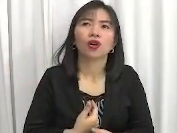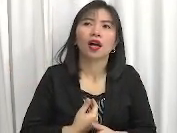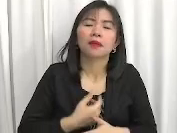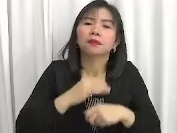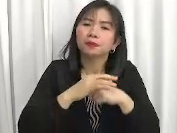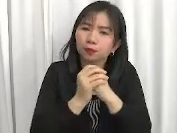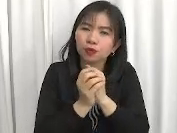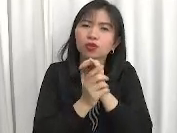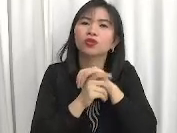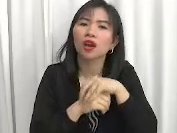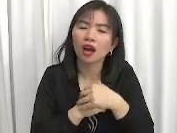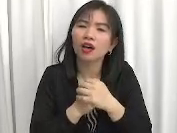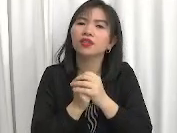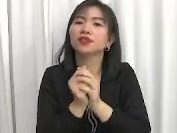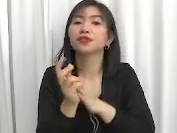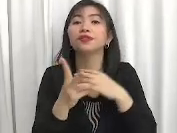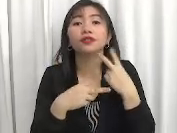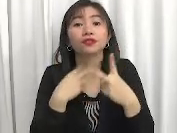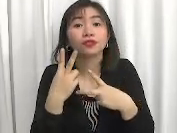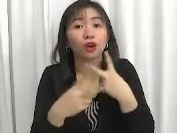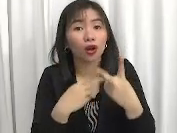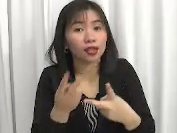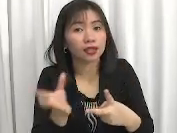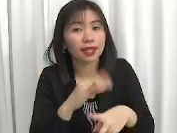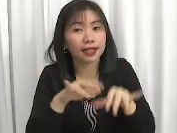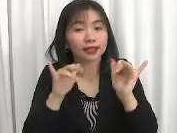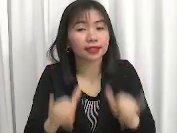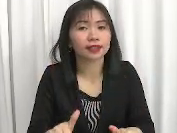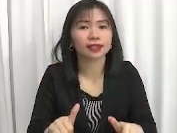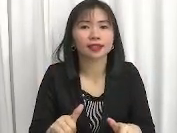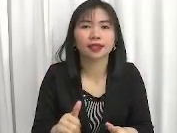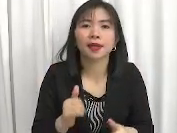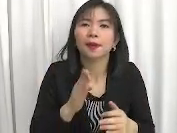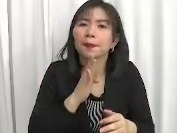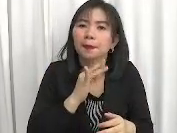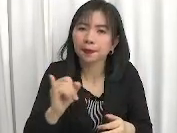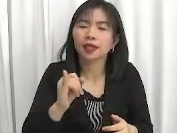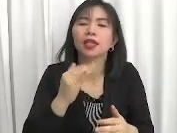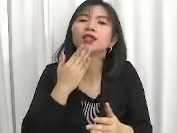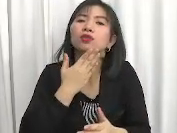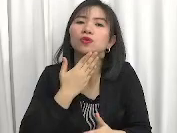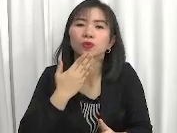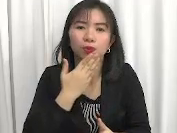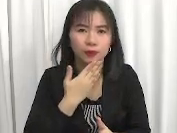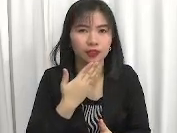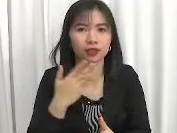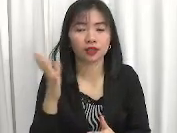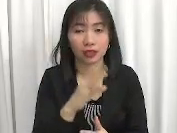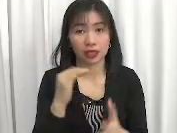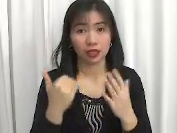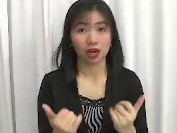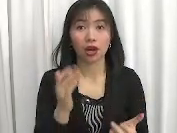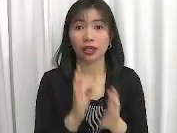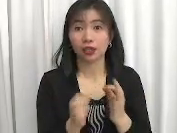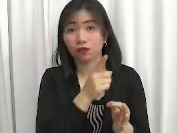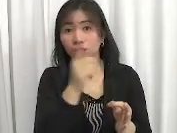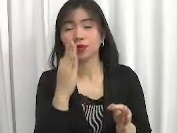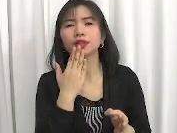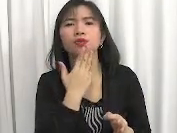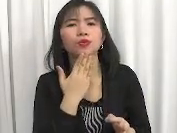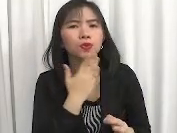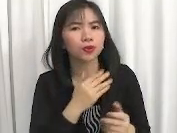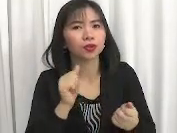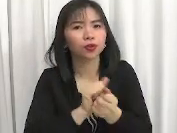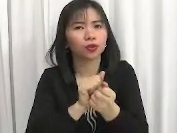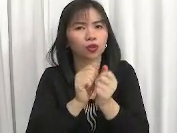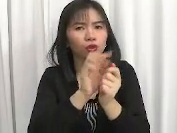na sinabi mo, may paano natin yung sweetness, di ba? Of course, siyempre, pag sweet kayo ng iyong, ano, ng iyong may